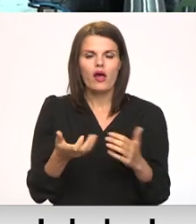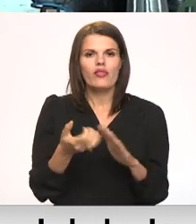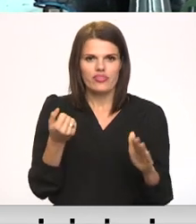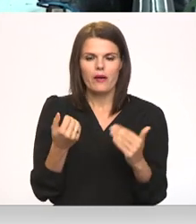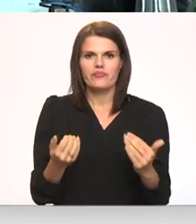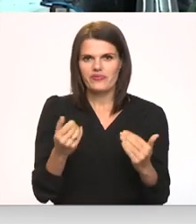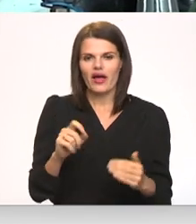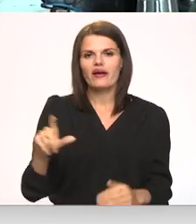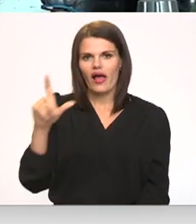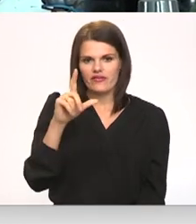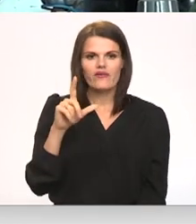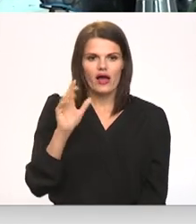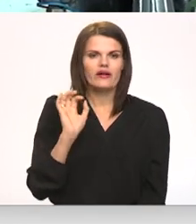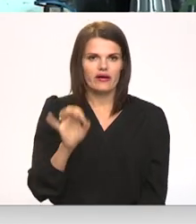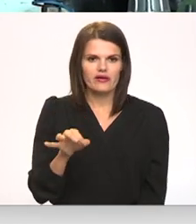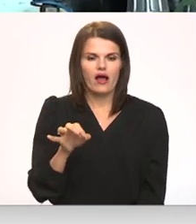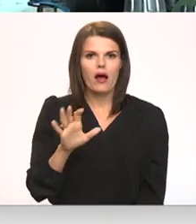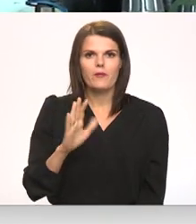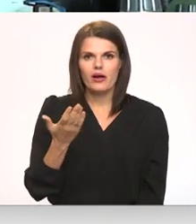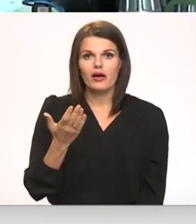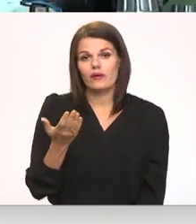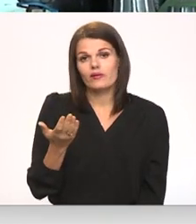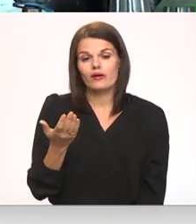vairāk, tas tiesa, jā, bet